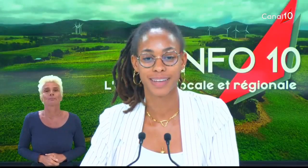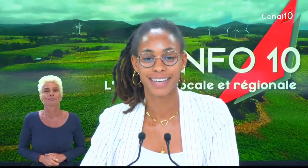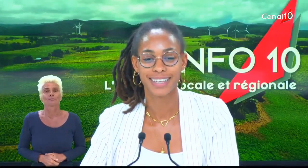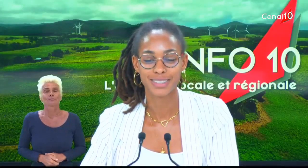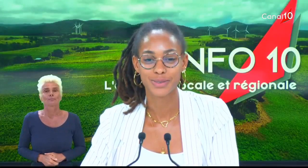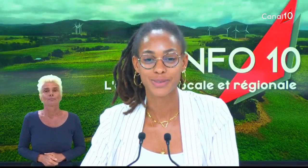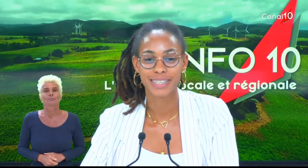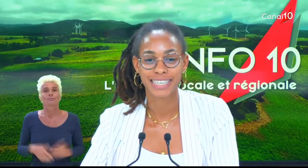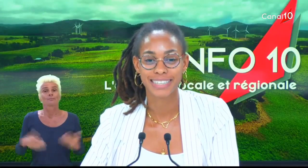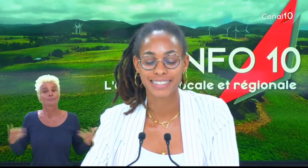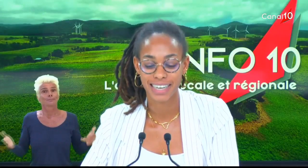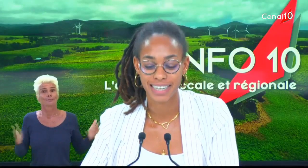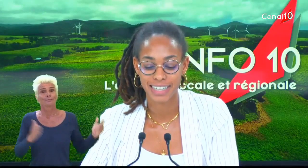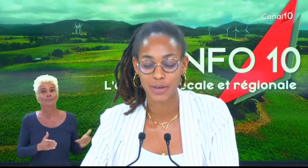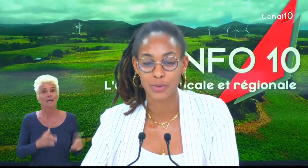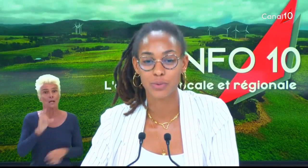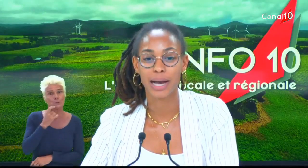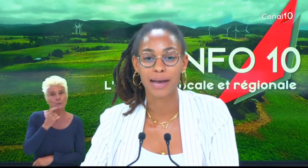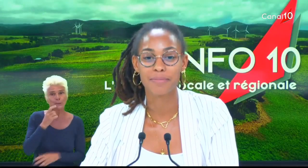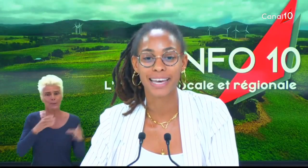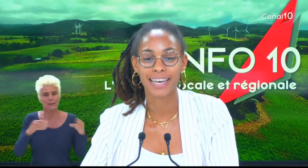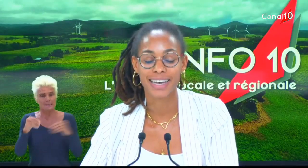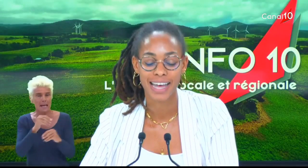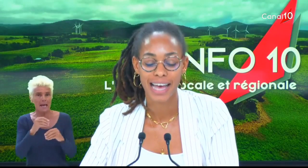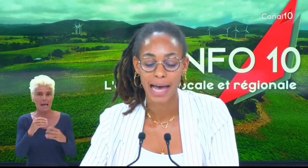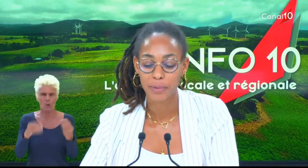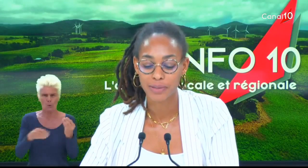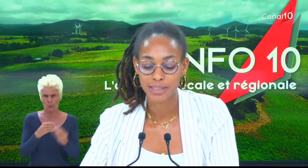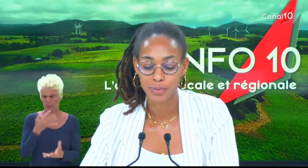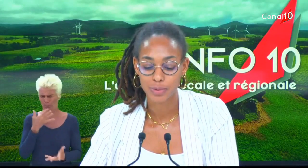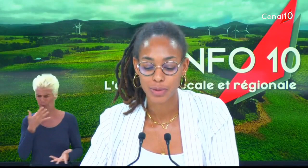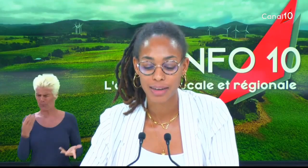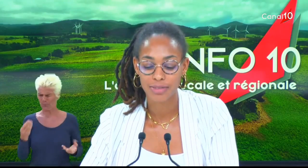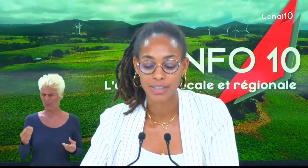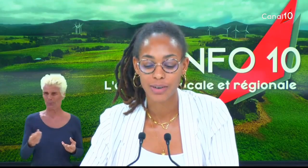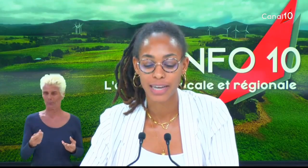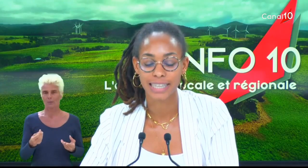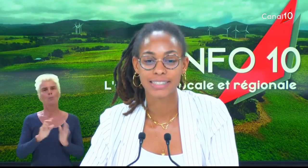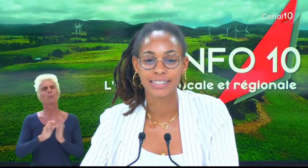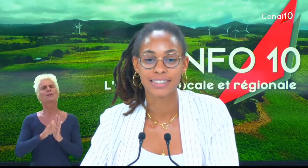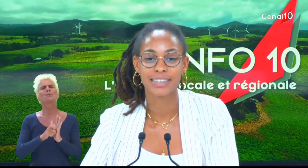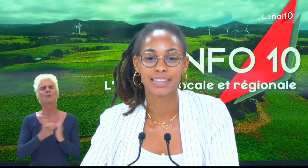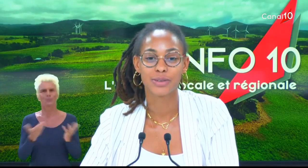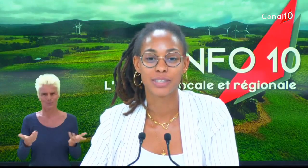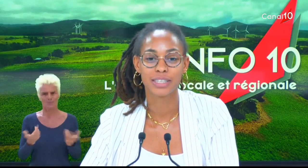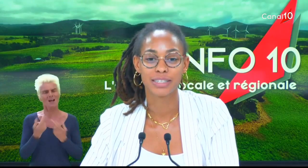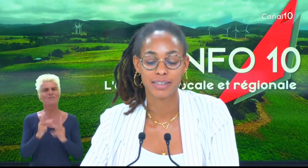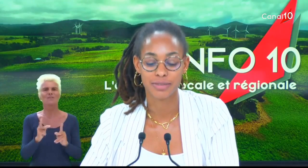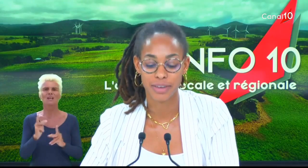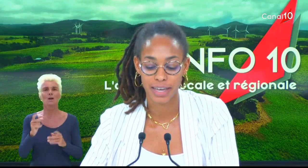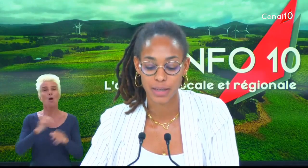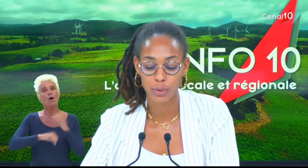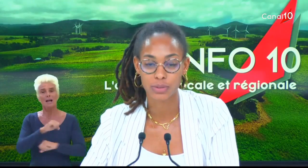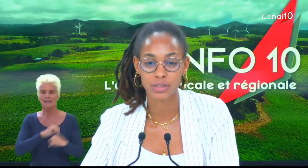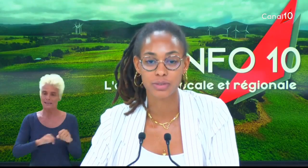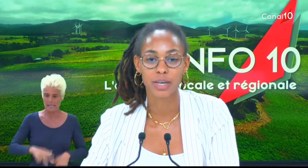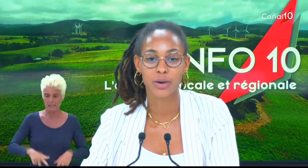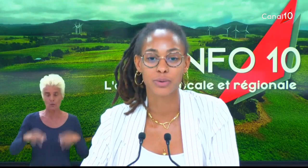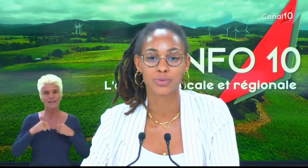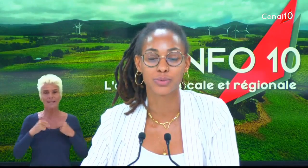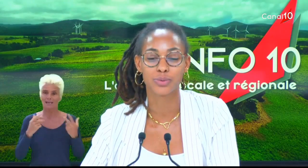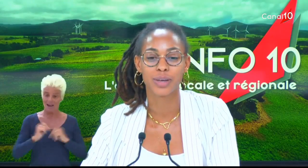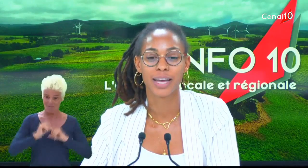travaille sucré salé ou amer à Petitbourg la ville organ ise des ateliers d'éveil aux